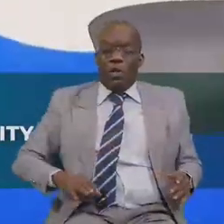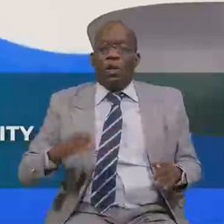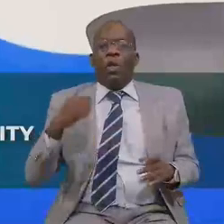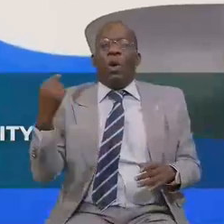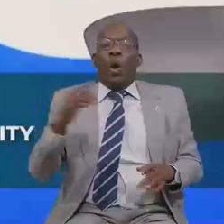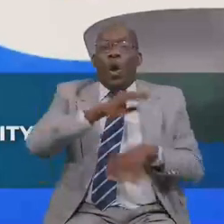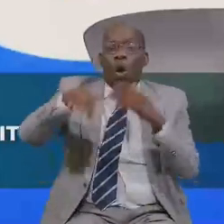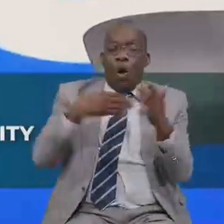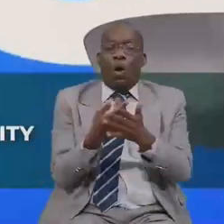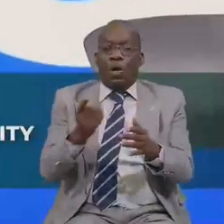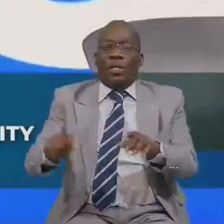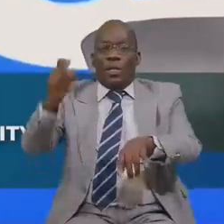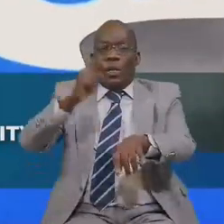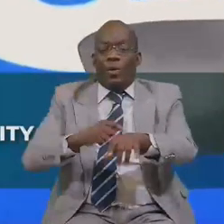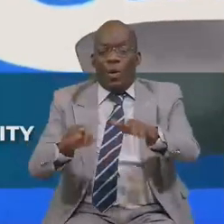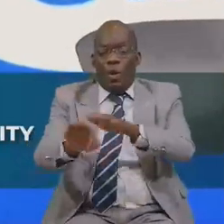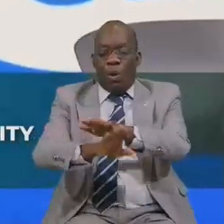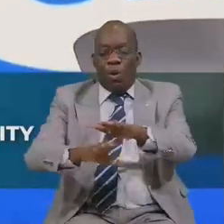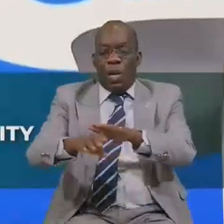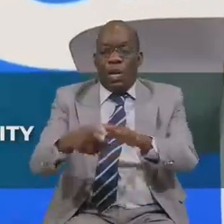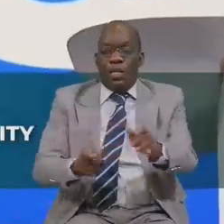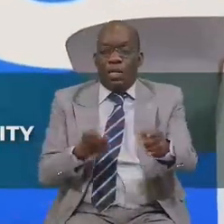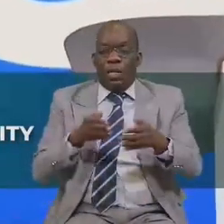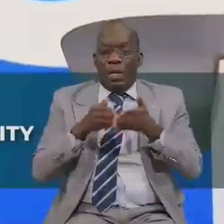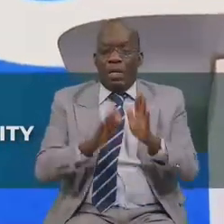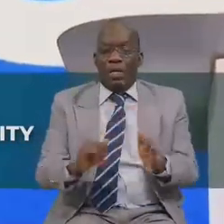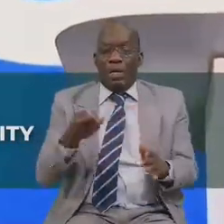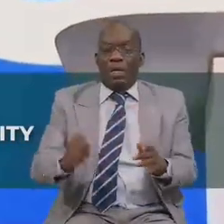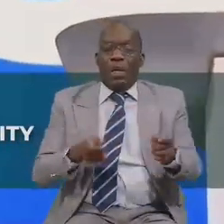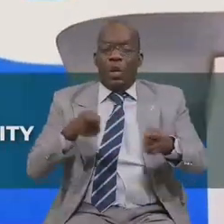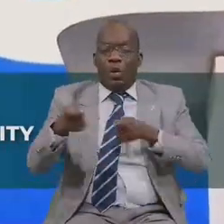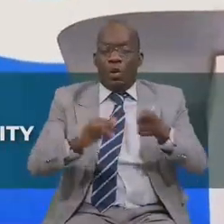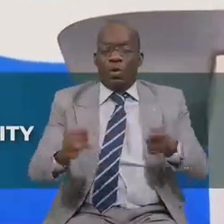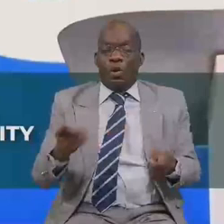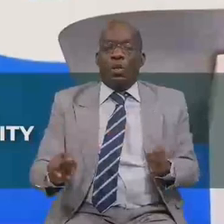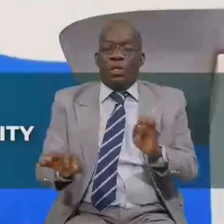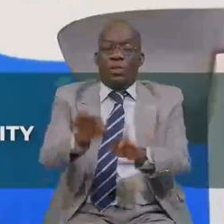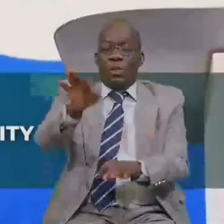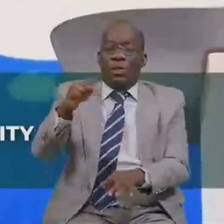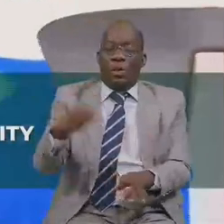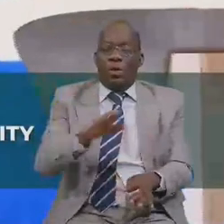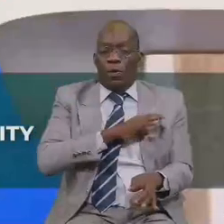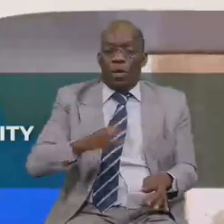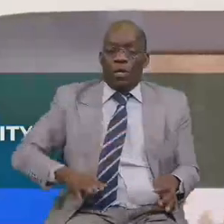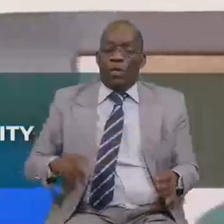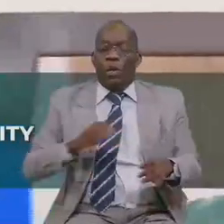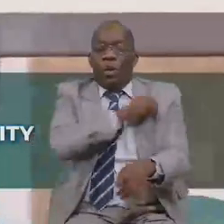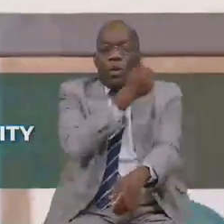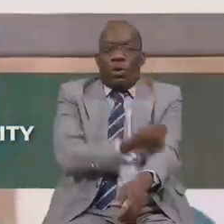À tout moment, pour être sous le contrôle, l'esprit qui contrôle l'esprit de l'autorité de